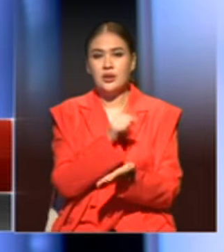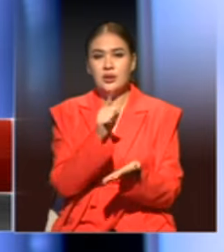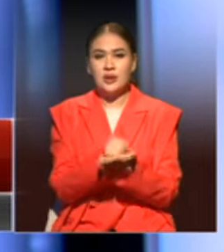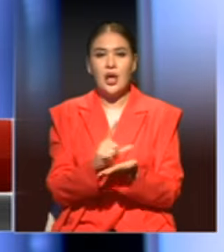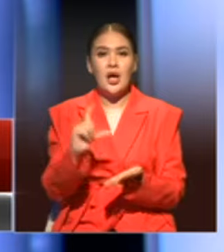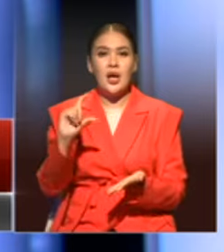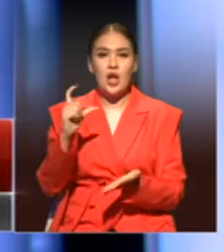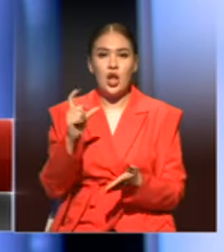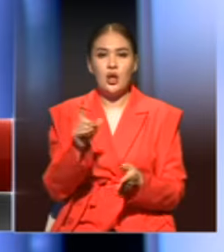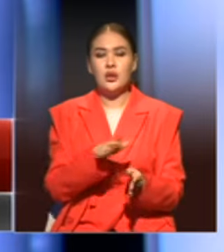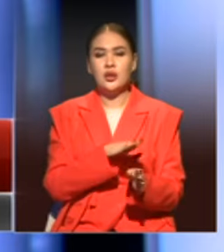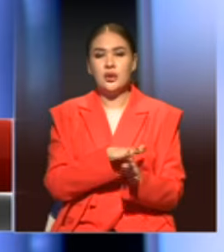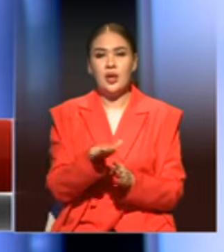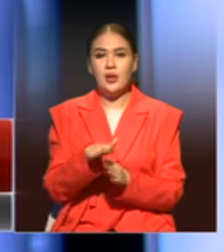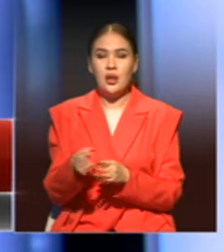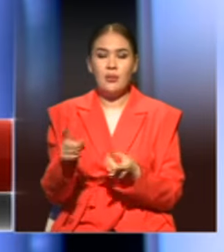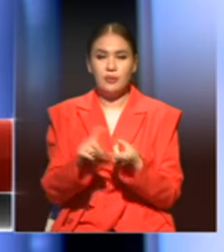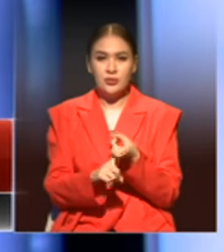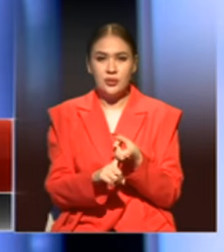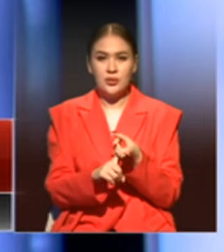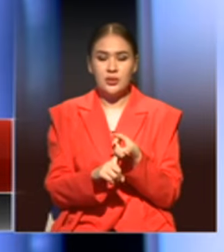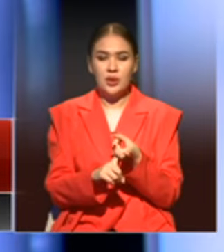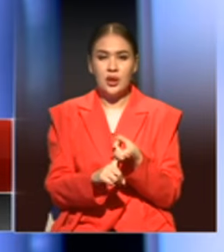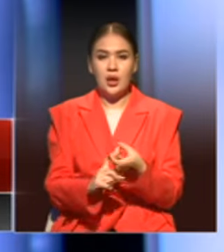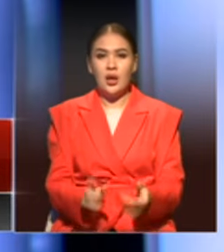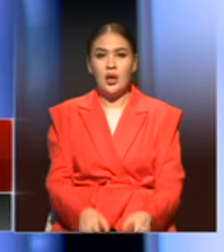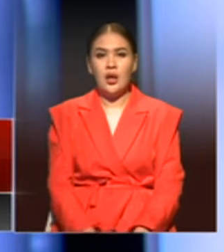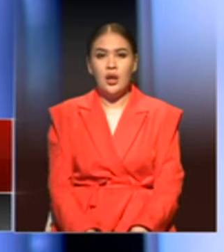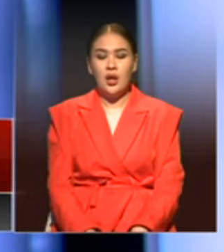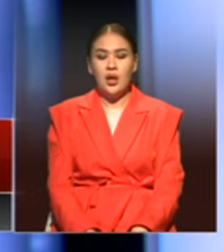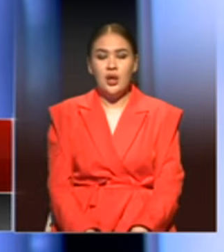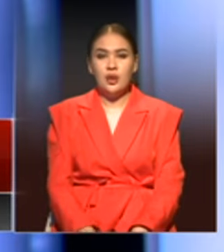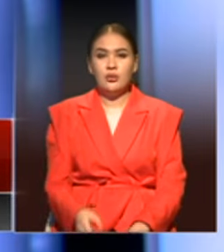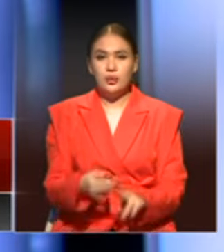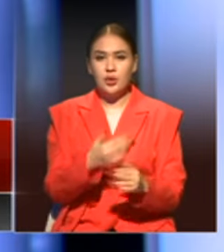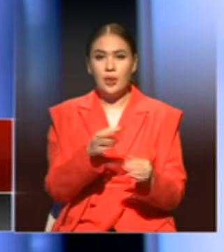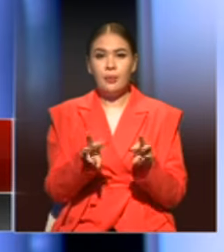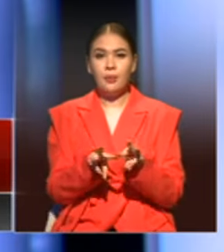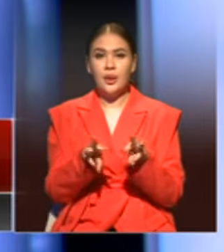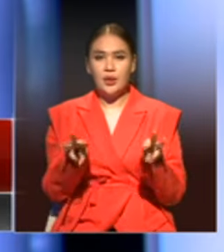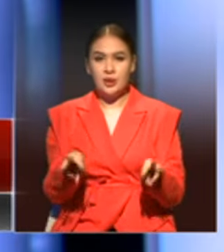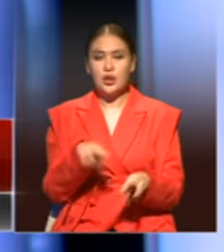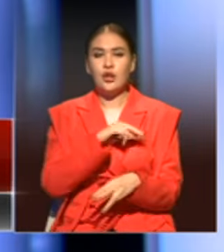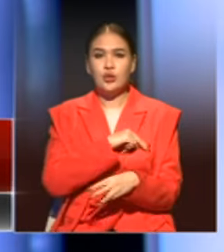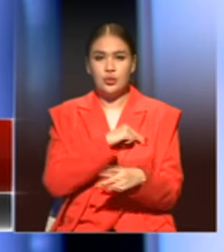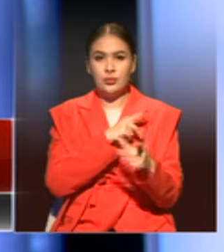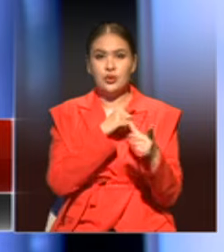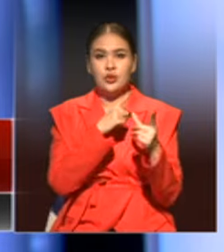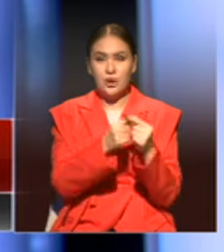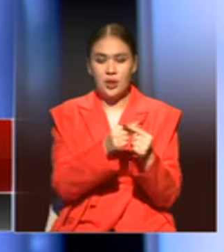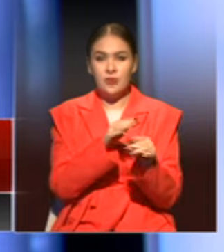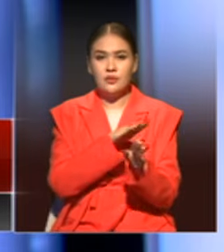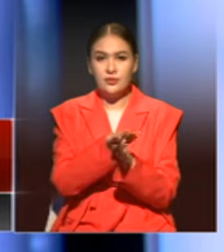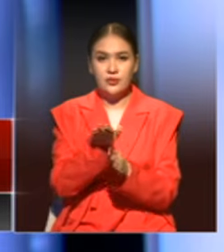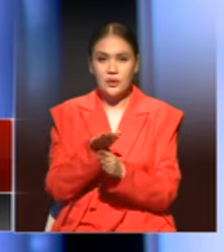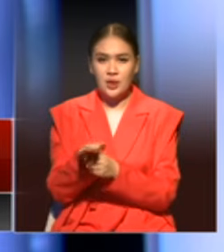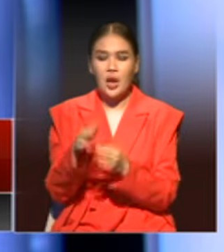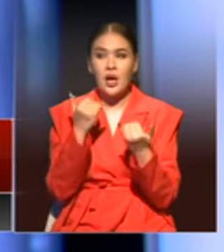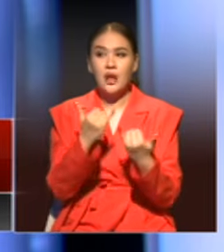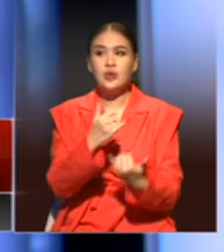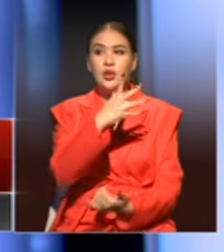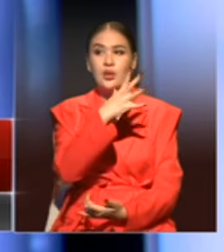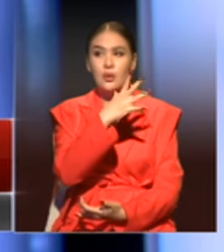экологиялық талаптарға сәйкес келмейді. Бұл бойынша енді бізбен министрлікпен жұмыстар жасалынып жатыр. Қазіргі